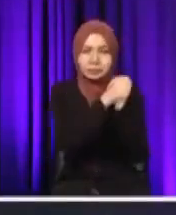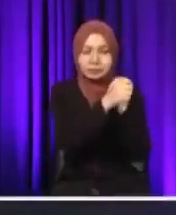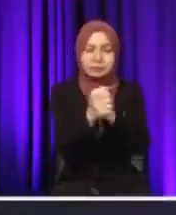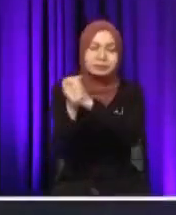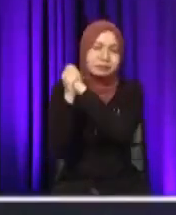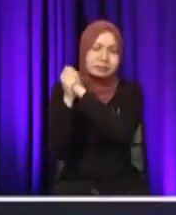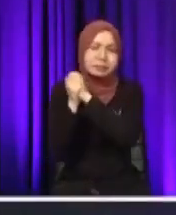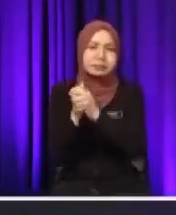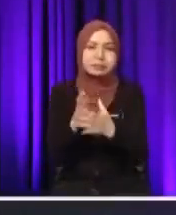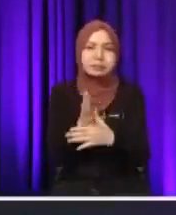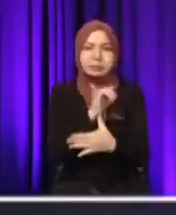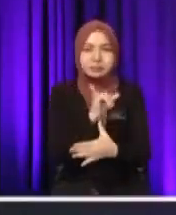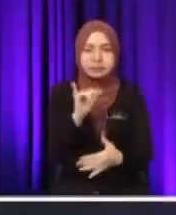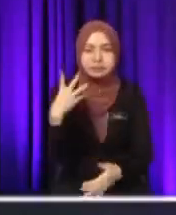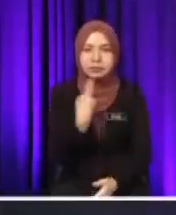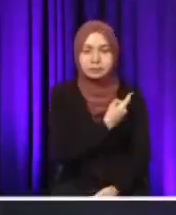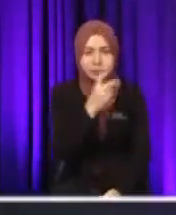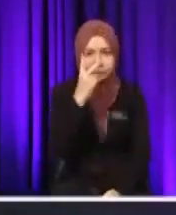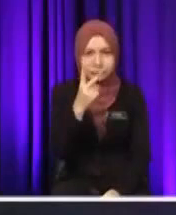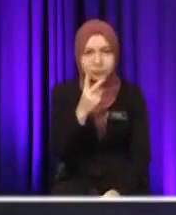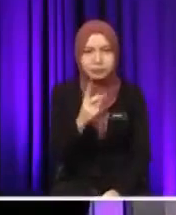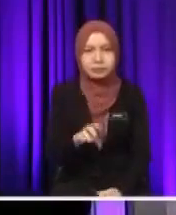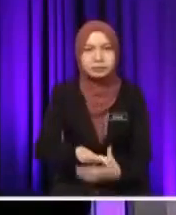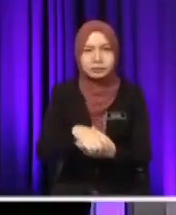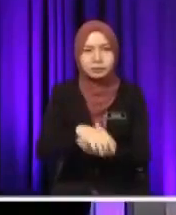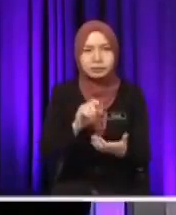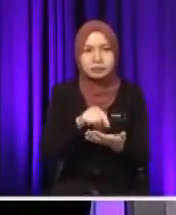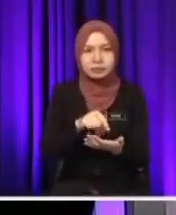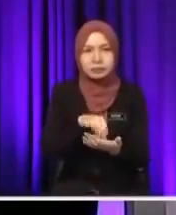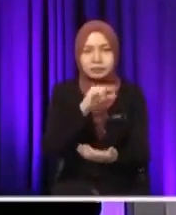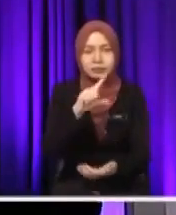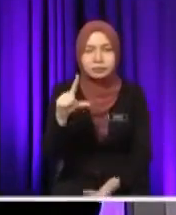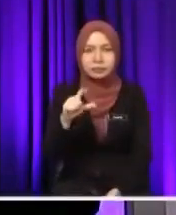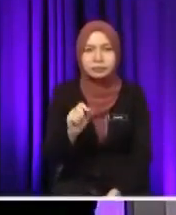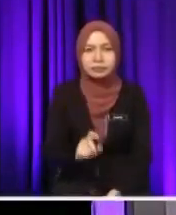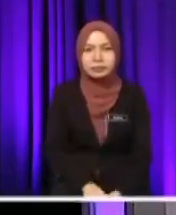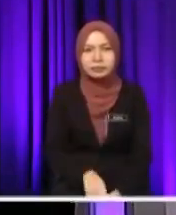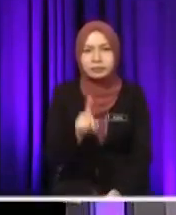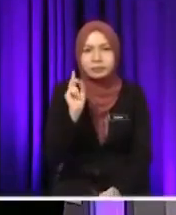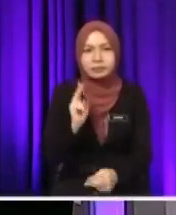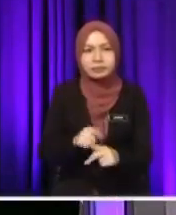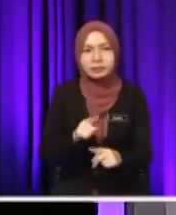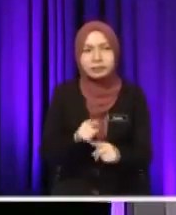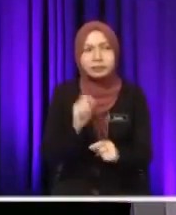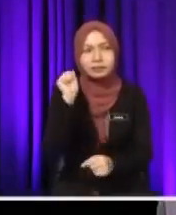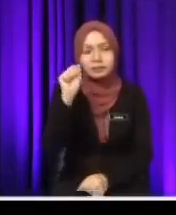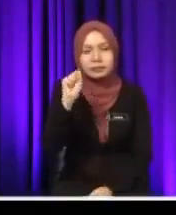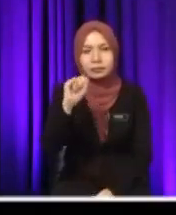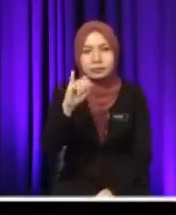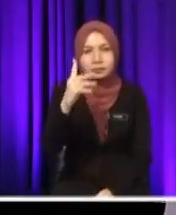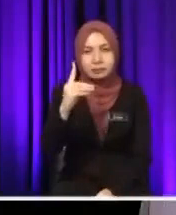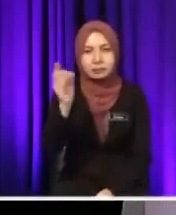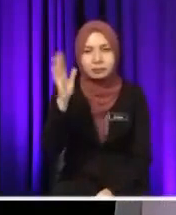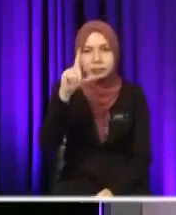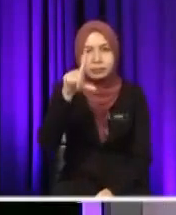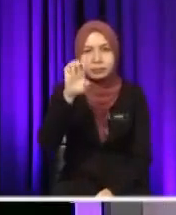cikgu. Seterusnya kita nak belajar. Tengok sebenarnya sabun ini merupakan garam asid lemak. Lazimnya dihasilkan melalui tindak balas antara